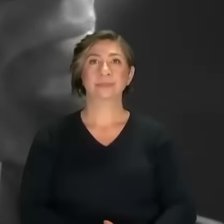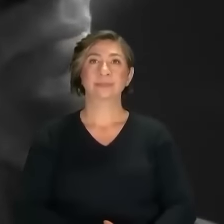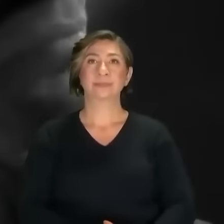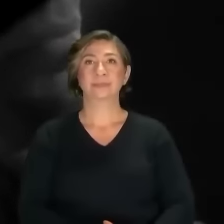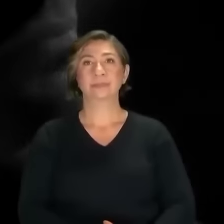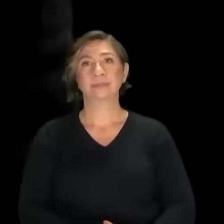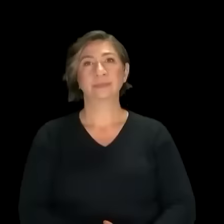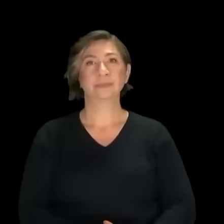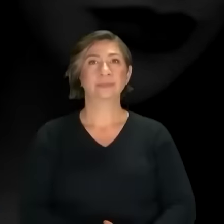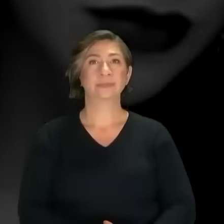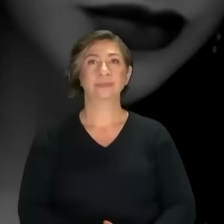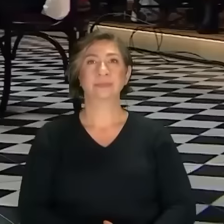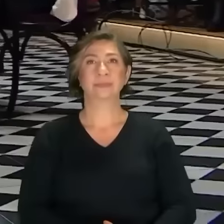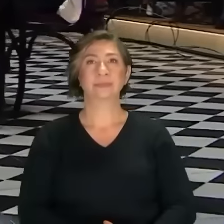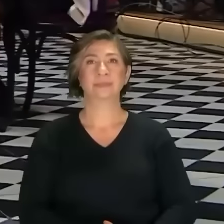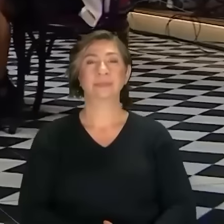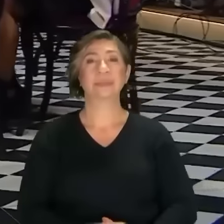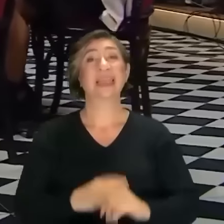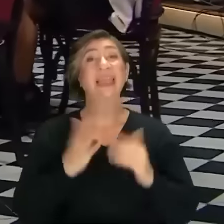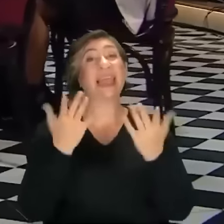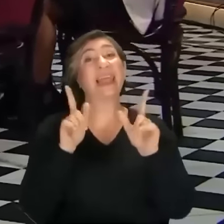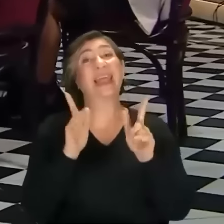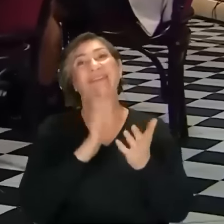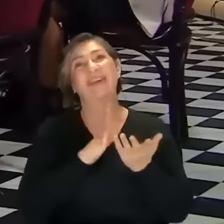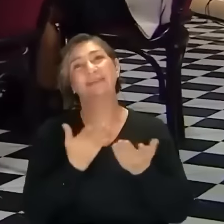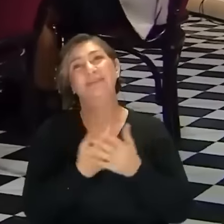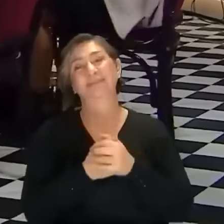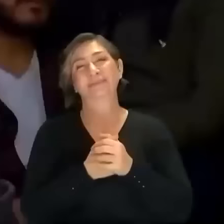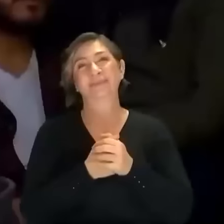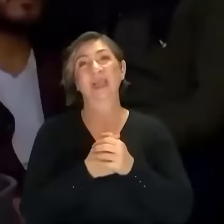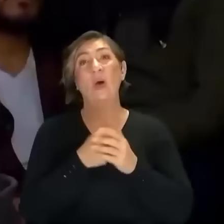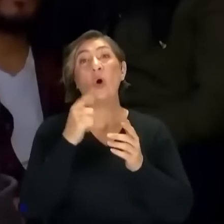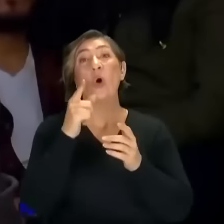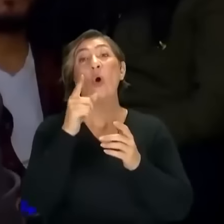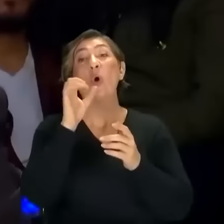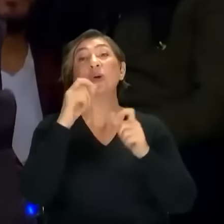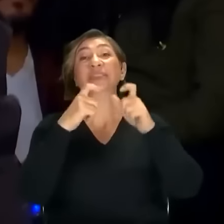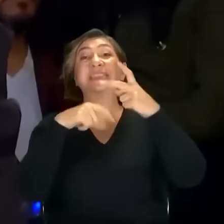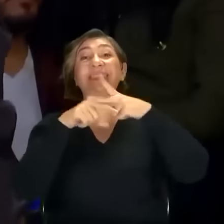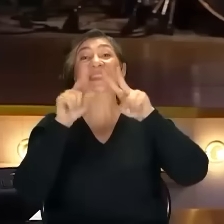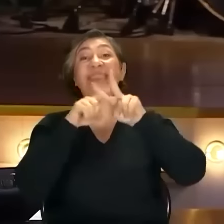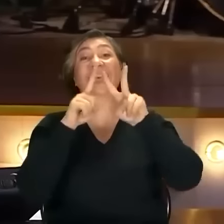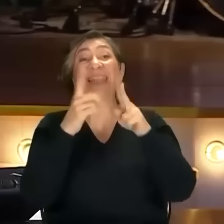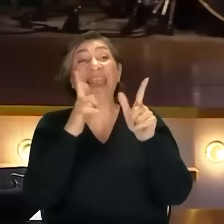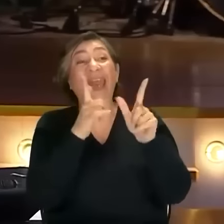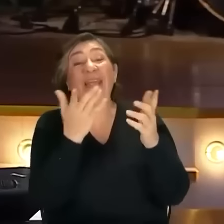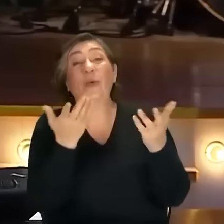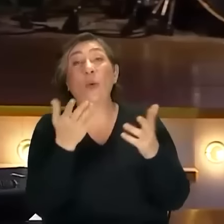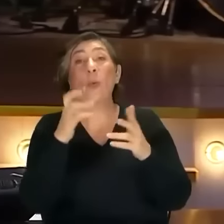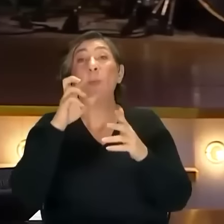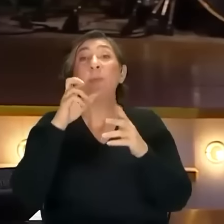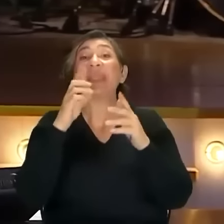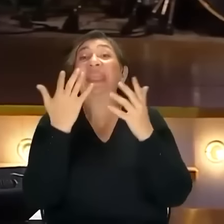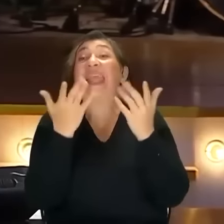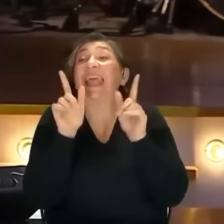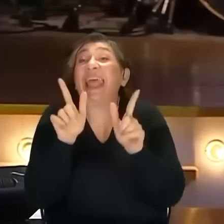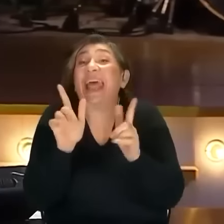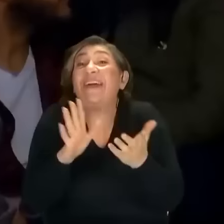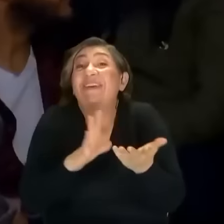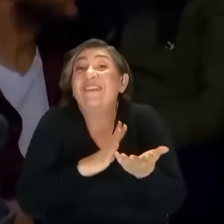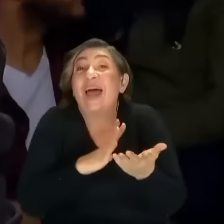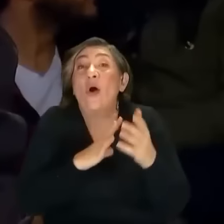görelim 4 ne gerek vardı ozan' ne gerek vardı ya projem ne gerek